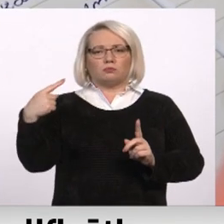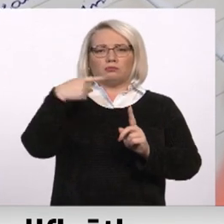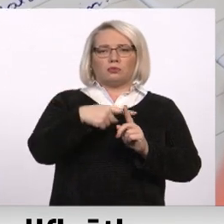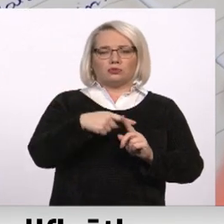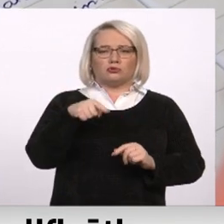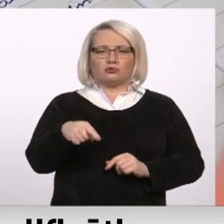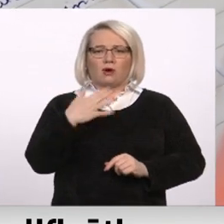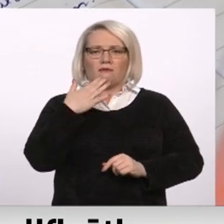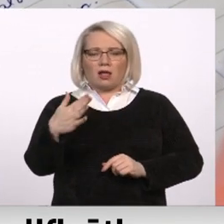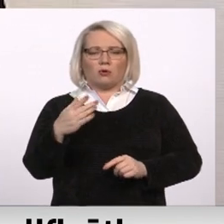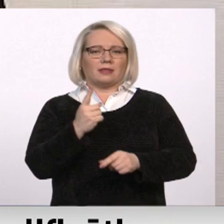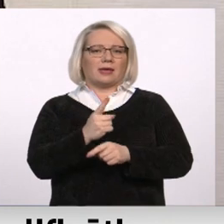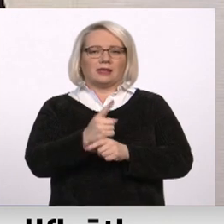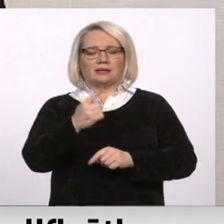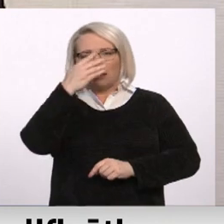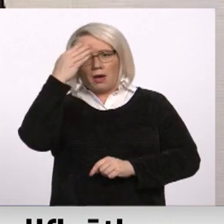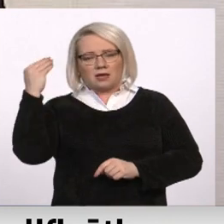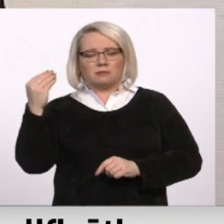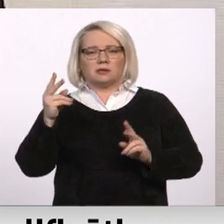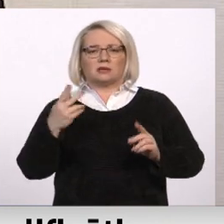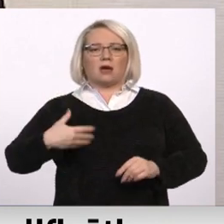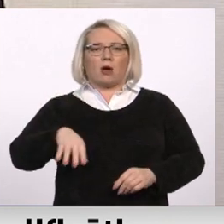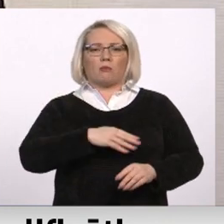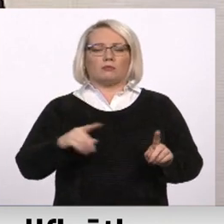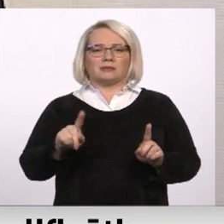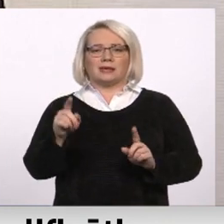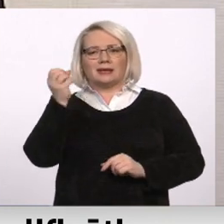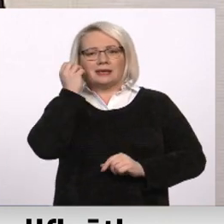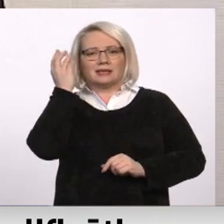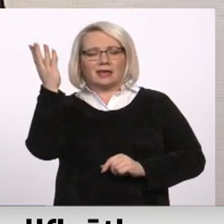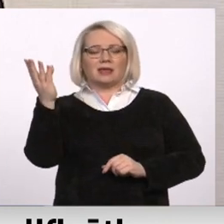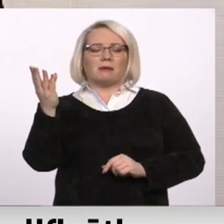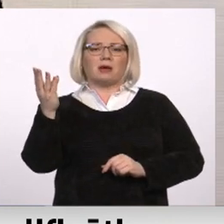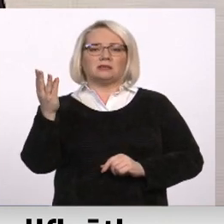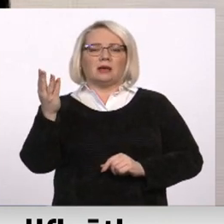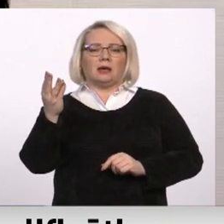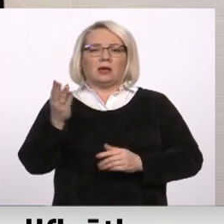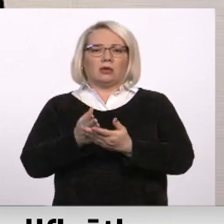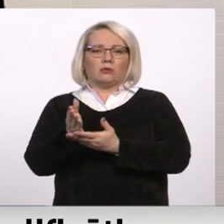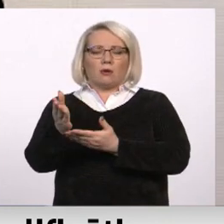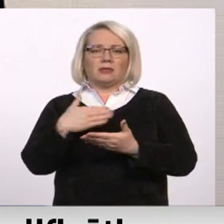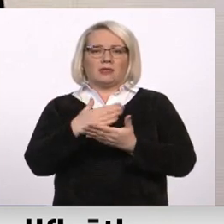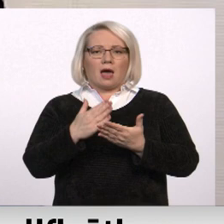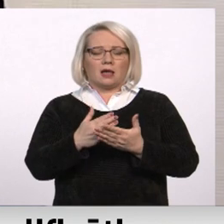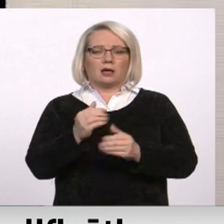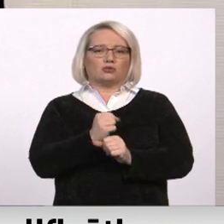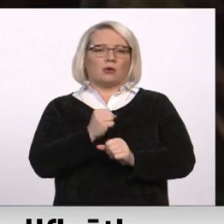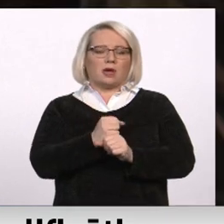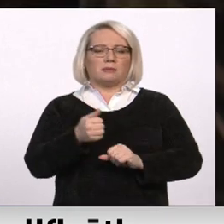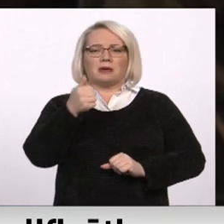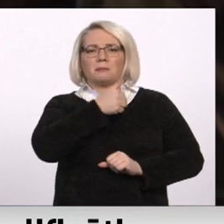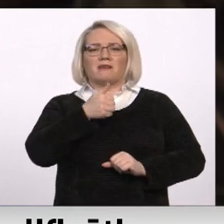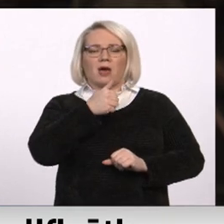Mēs nedrīkstam aizmirst, ka mums, protams, ir arī izglītības sektora daļa, kas nodarbojas ar privāto